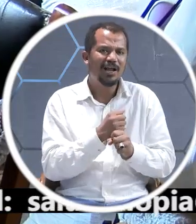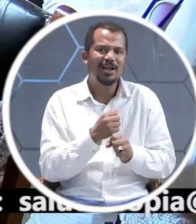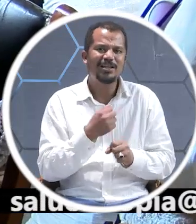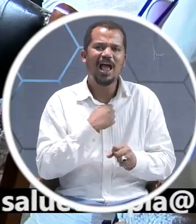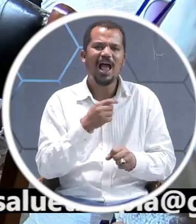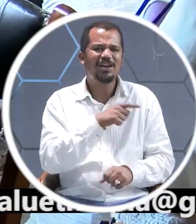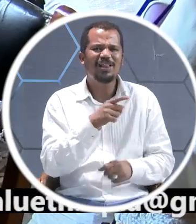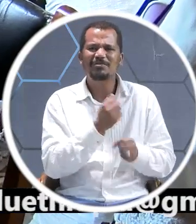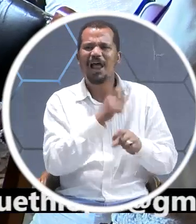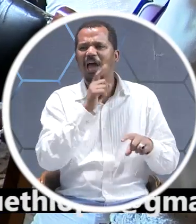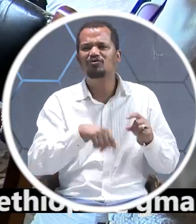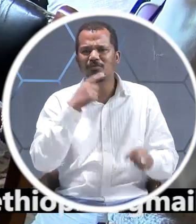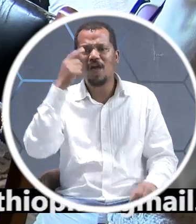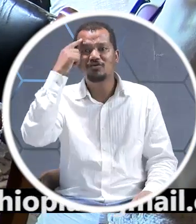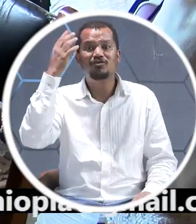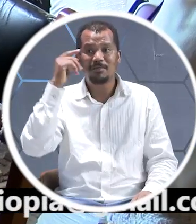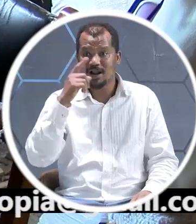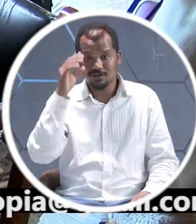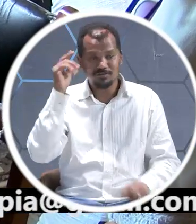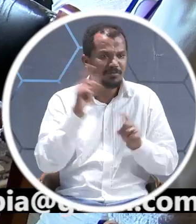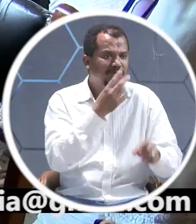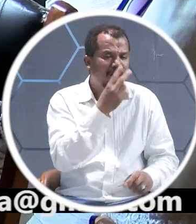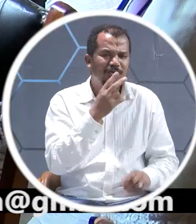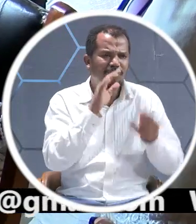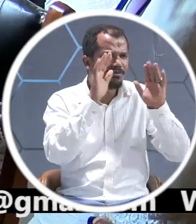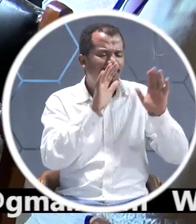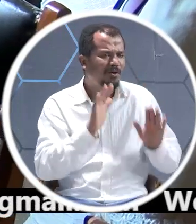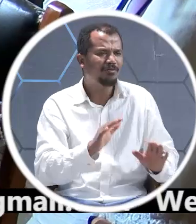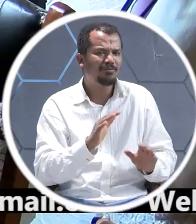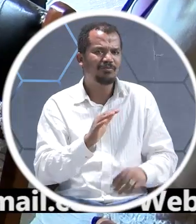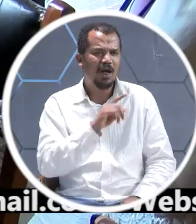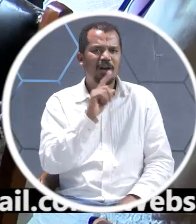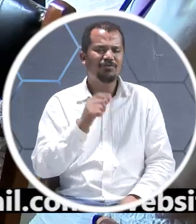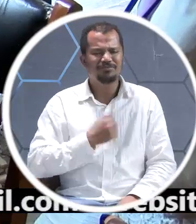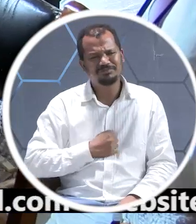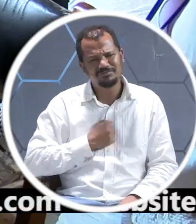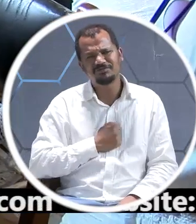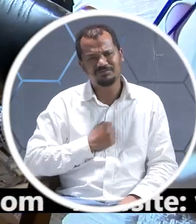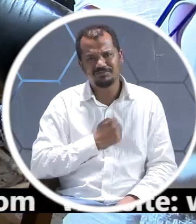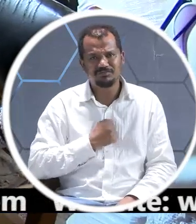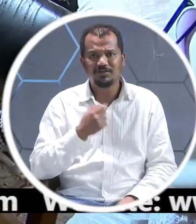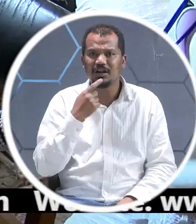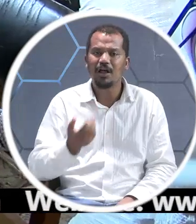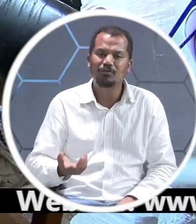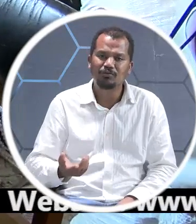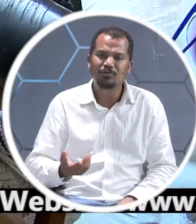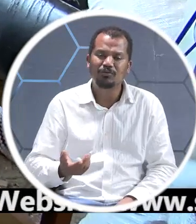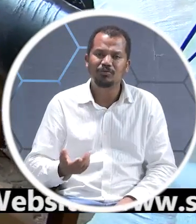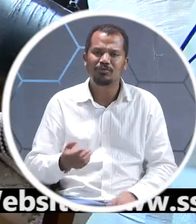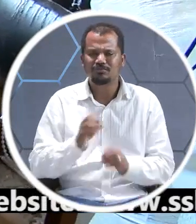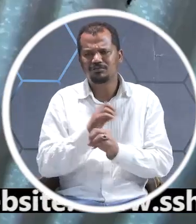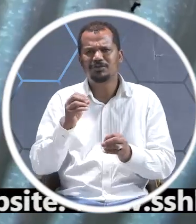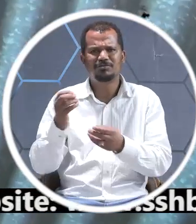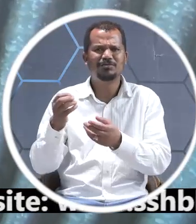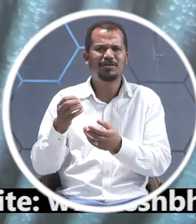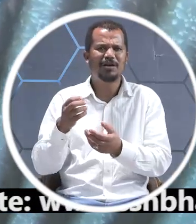አሰራራችን እንደማንሰራ ነበር የሚሉት ስንሰራ ሲሆን ተገርመው ይሄዳሉ እንደንተን አዝነው ነው የሚሄዱት ብለው ነው የሚሄዱት ምን ያረጋሉ